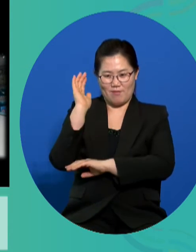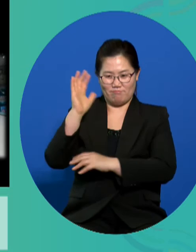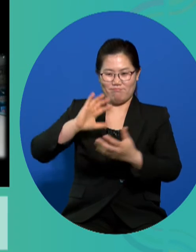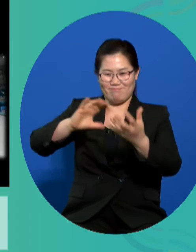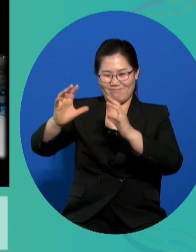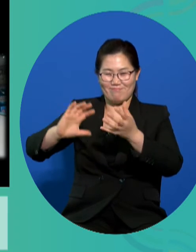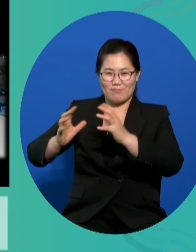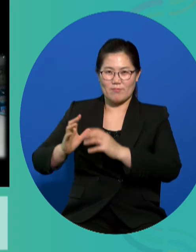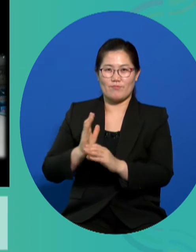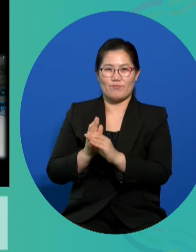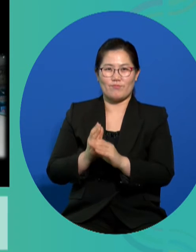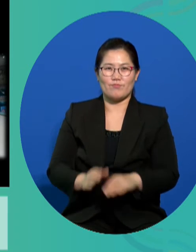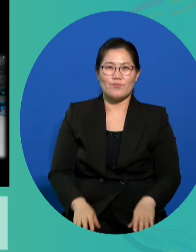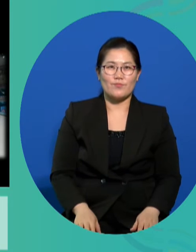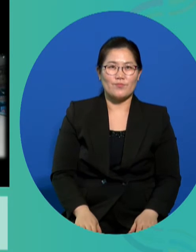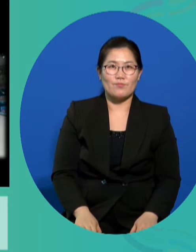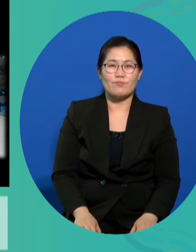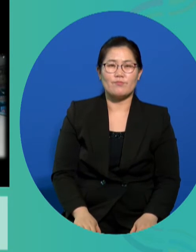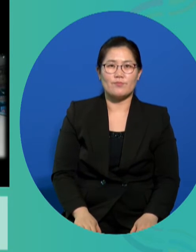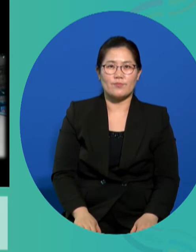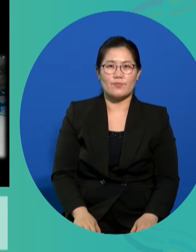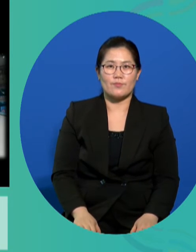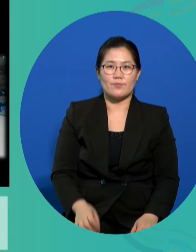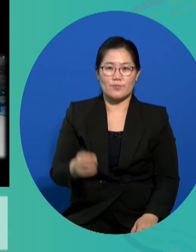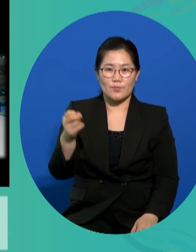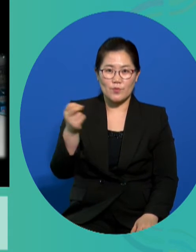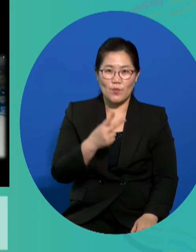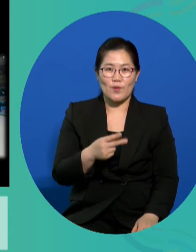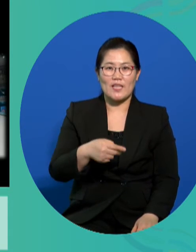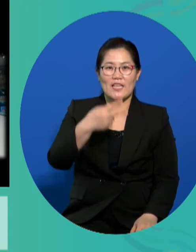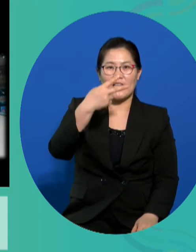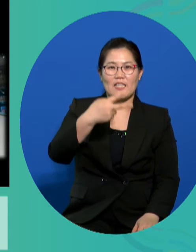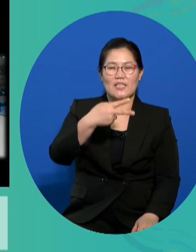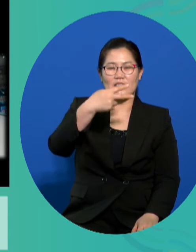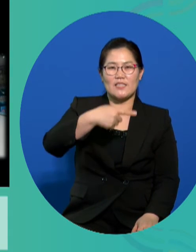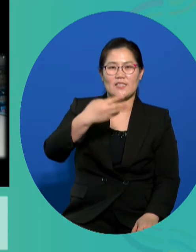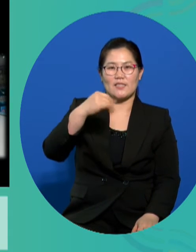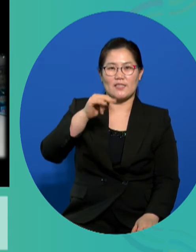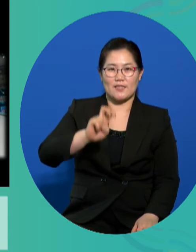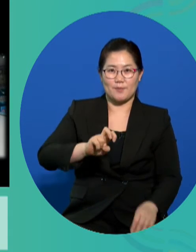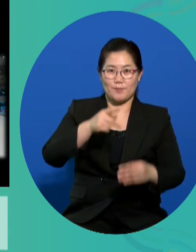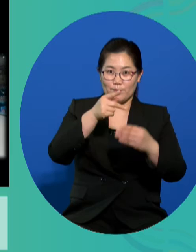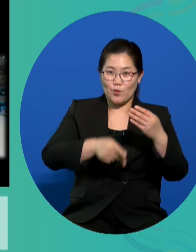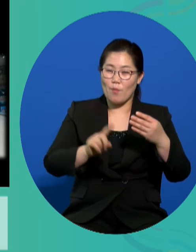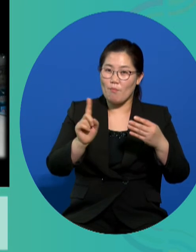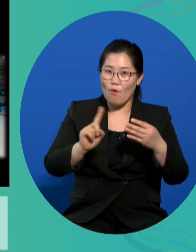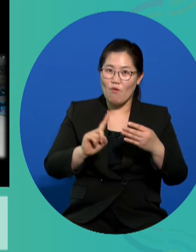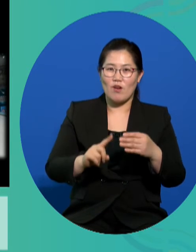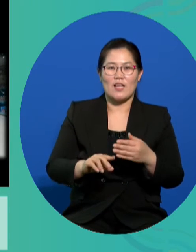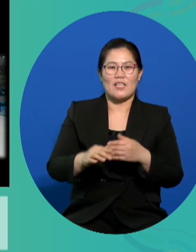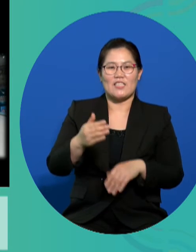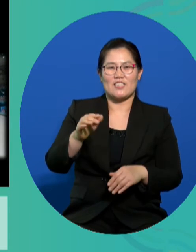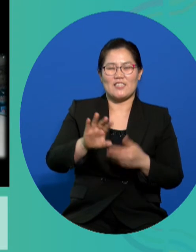이 설상이나 겨울을 체험할 수 있는 국가들을 많이 초청을 해서 우리가 그